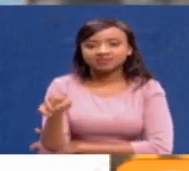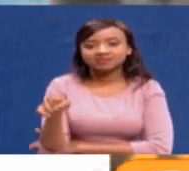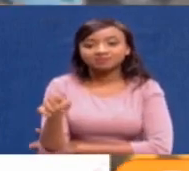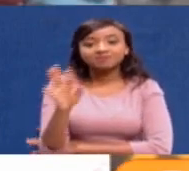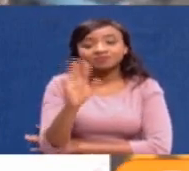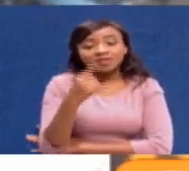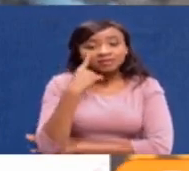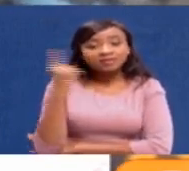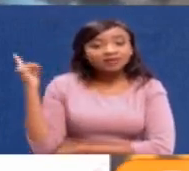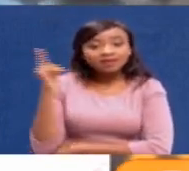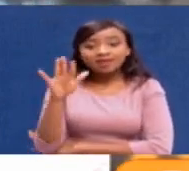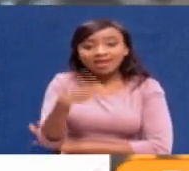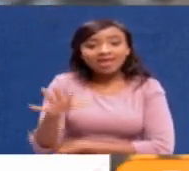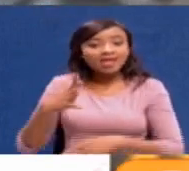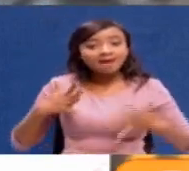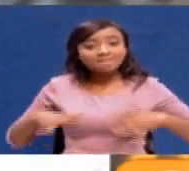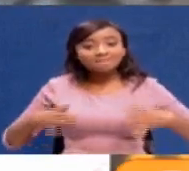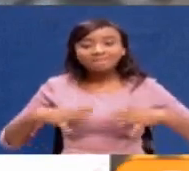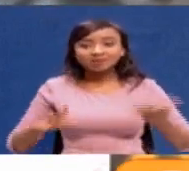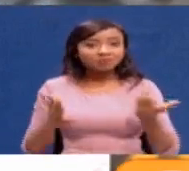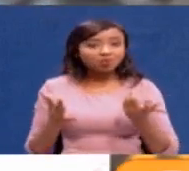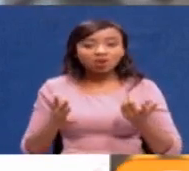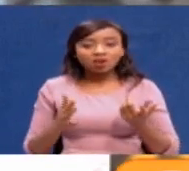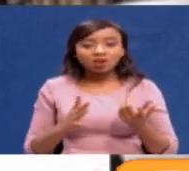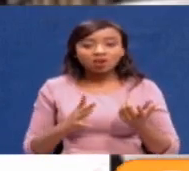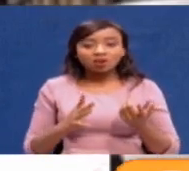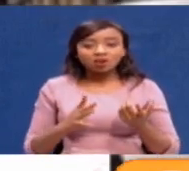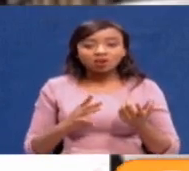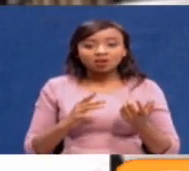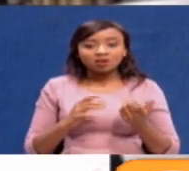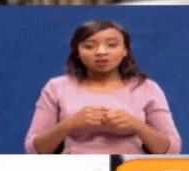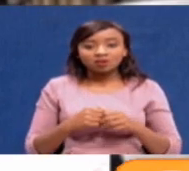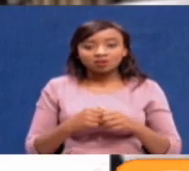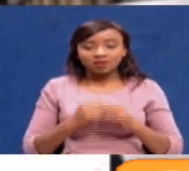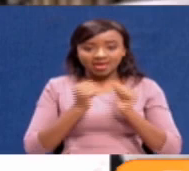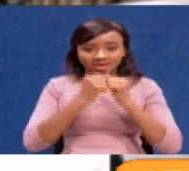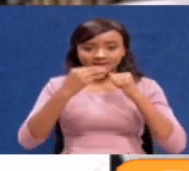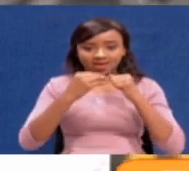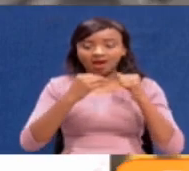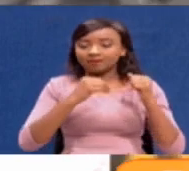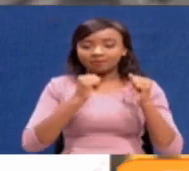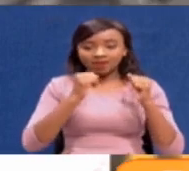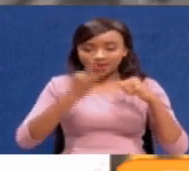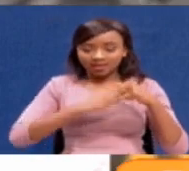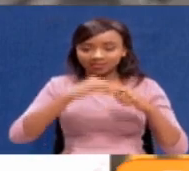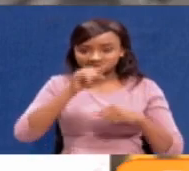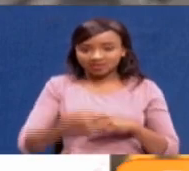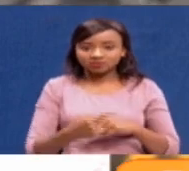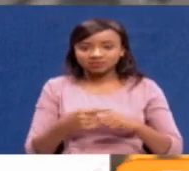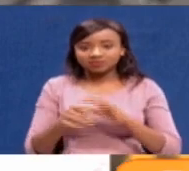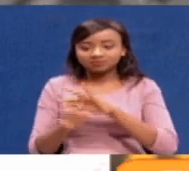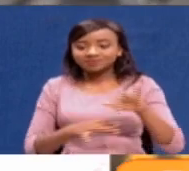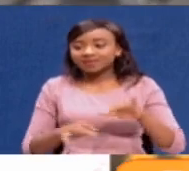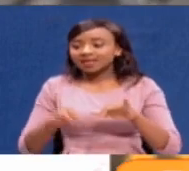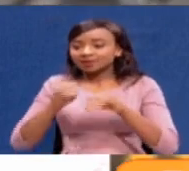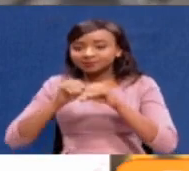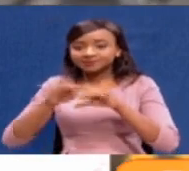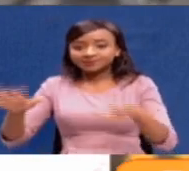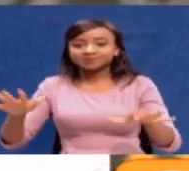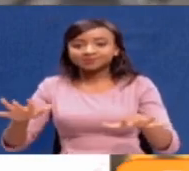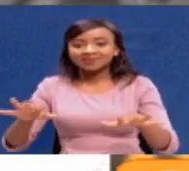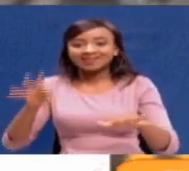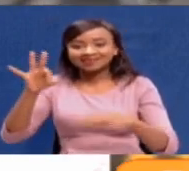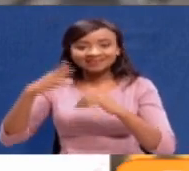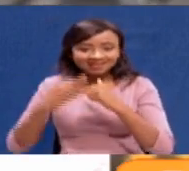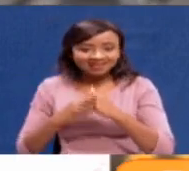Hii ni sehemu ambayo iko na population ya watu 1028. Tayari kuna maambukizi 38. Watu